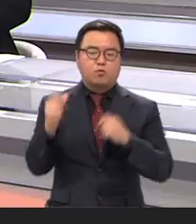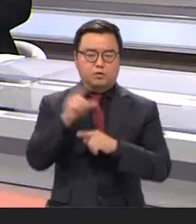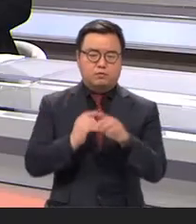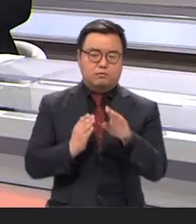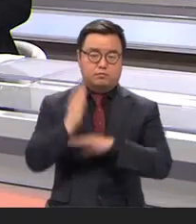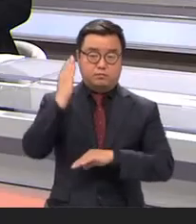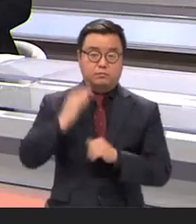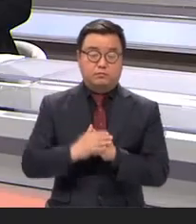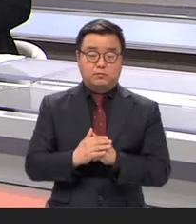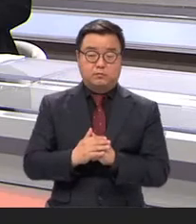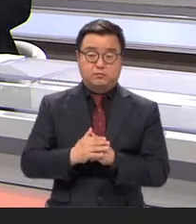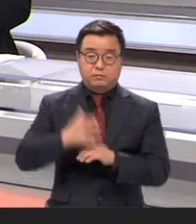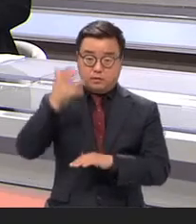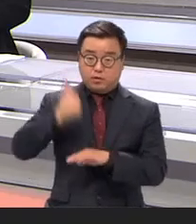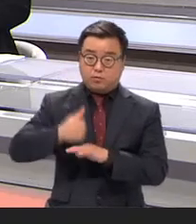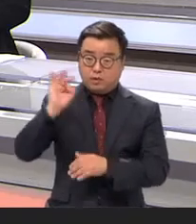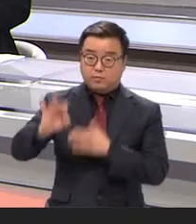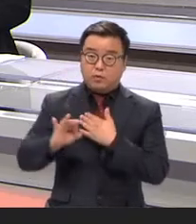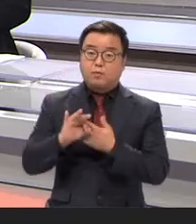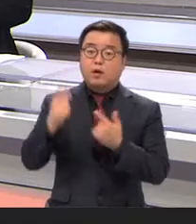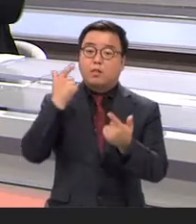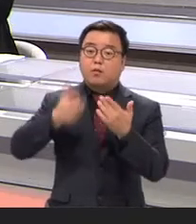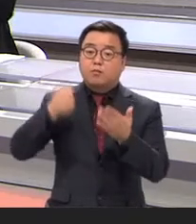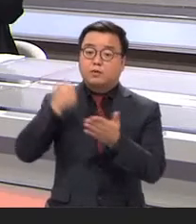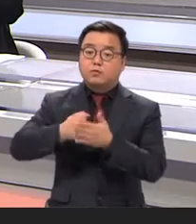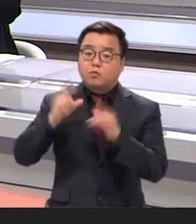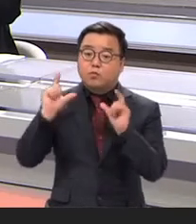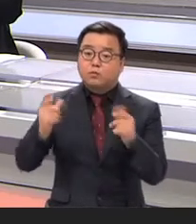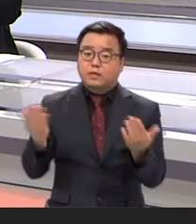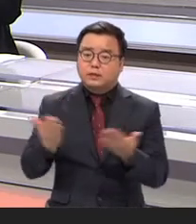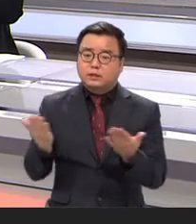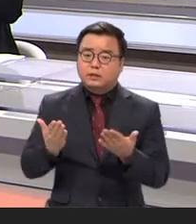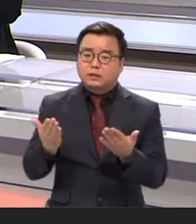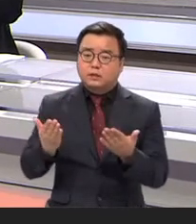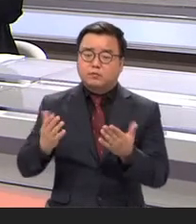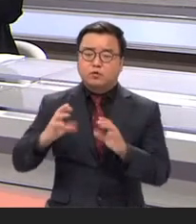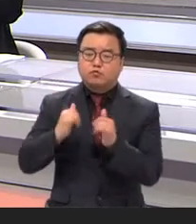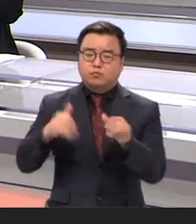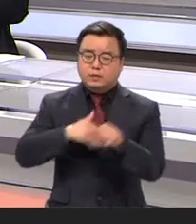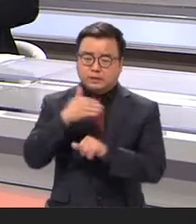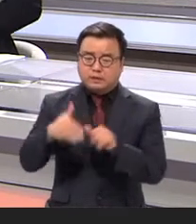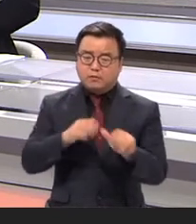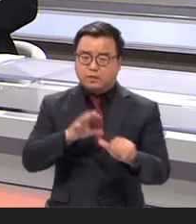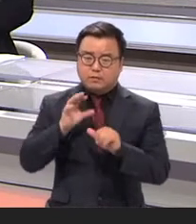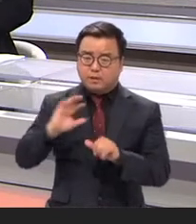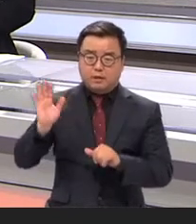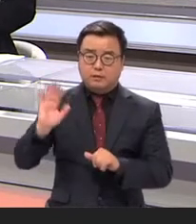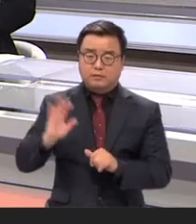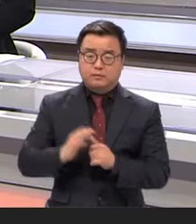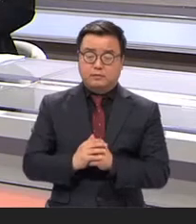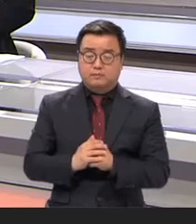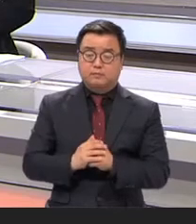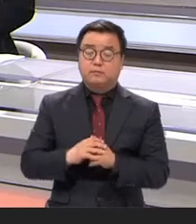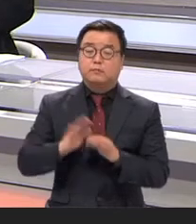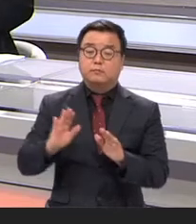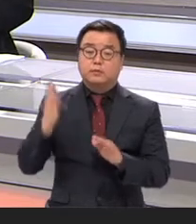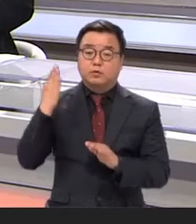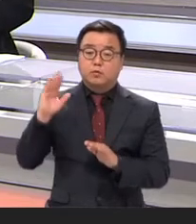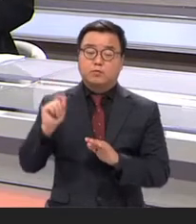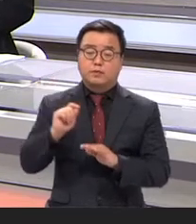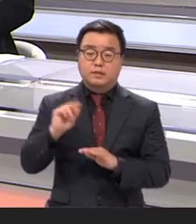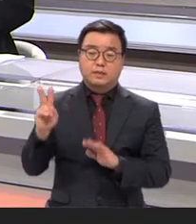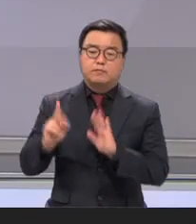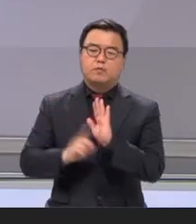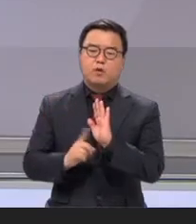이 여론조사 결론만 놓고 보면 확정고시가 여론을 반영한 건 아니란 얘기네요. 최근에 국정화 TV 광고나